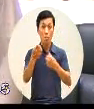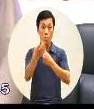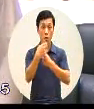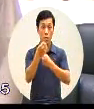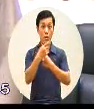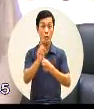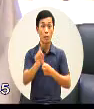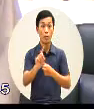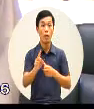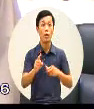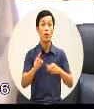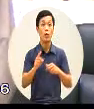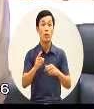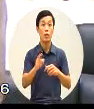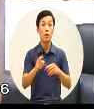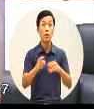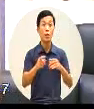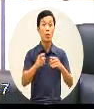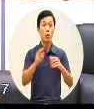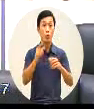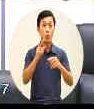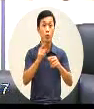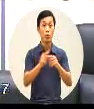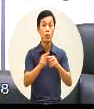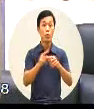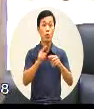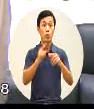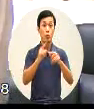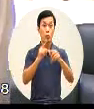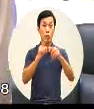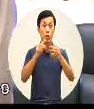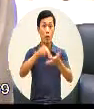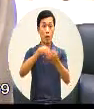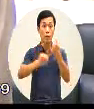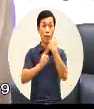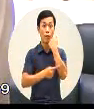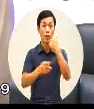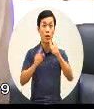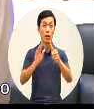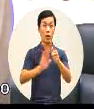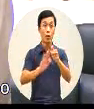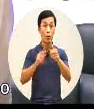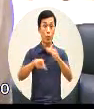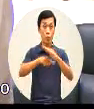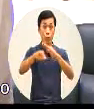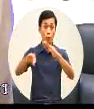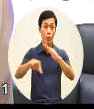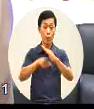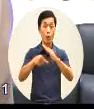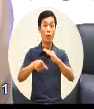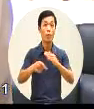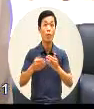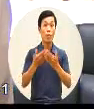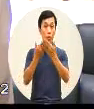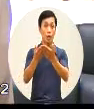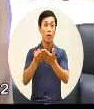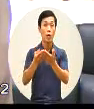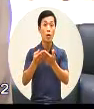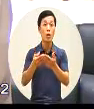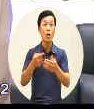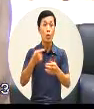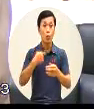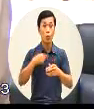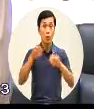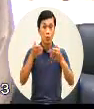个宗教，立法院党团宗教啦，吼啊，郭建明都邀请入党哦。这点我代表阿伯们甲